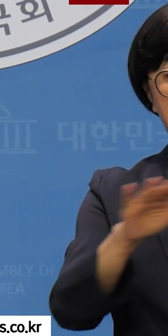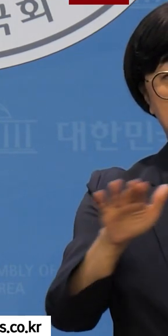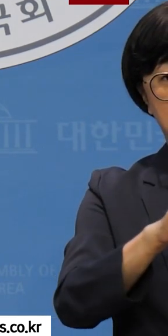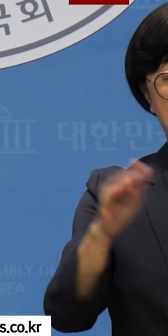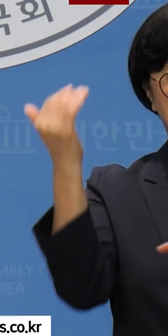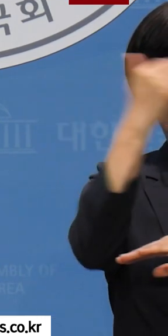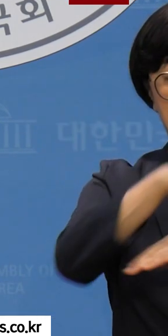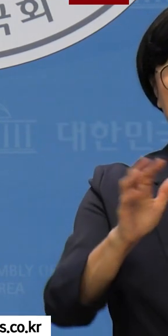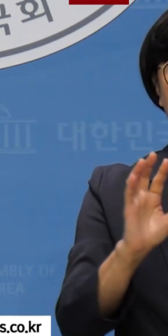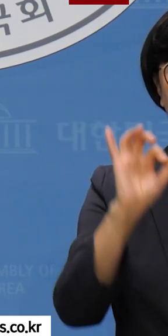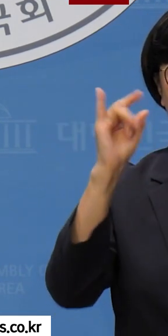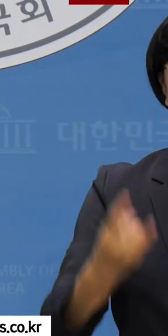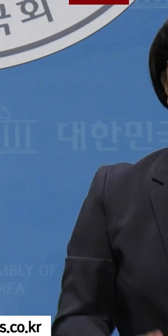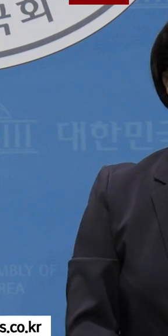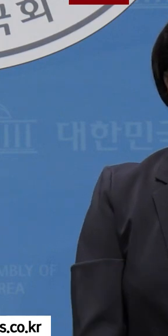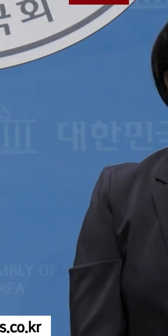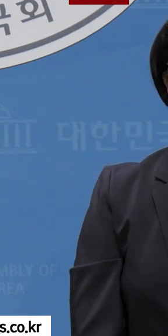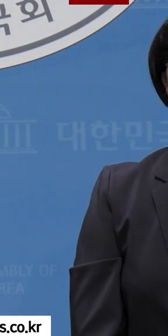토론회가 개최될 예정입니다.